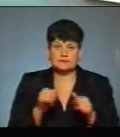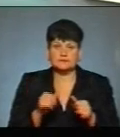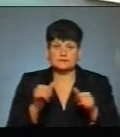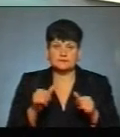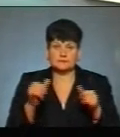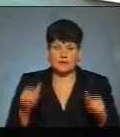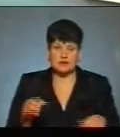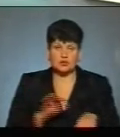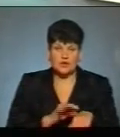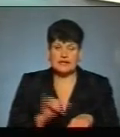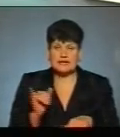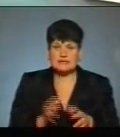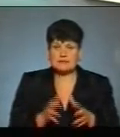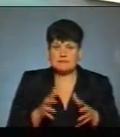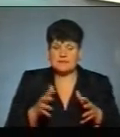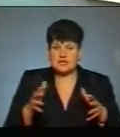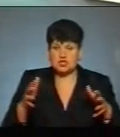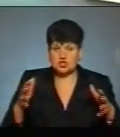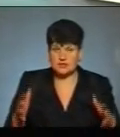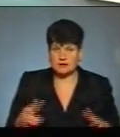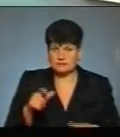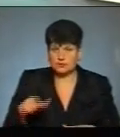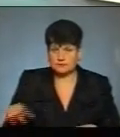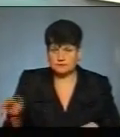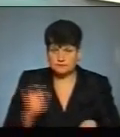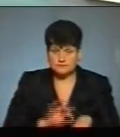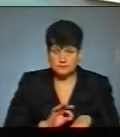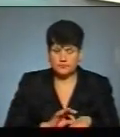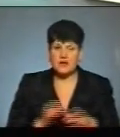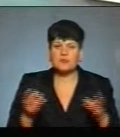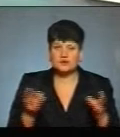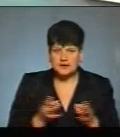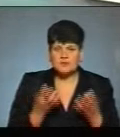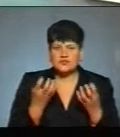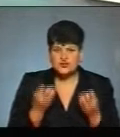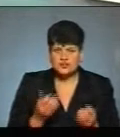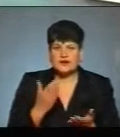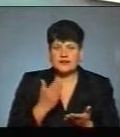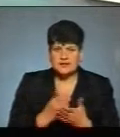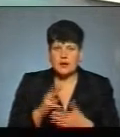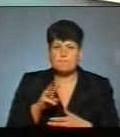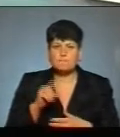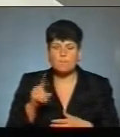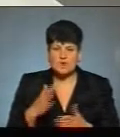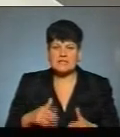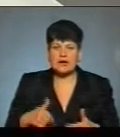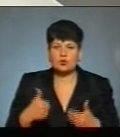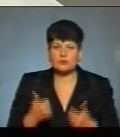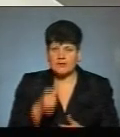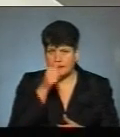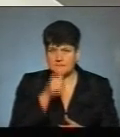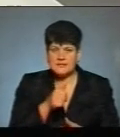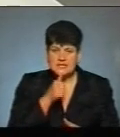і збільшення поступлення пацієнтів, потреба, звичайно, є. МОЗ рекомендувало місячну